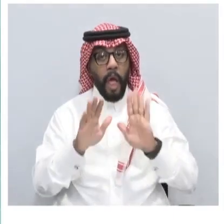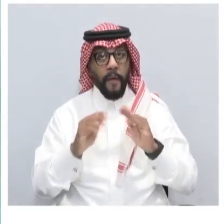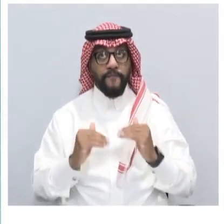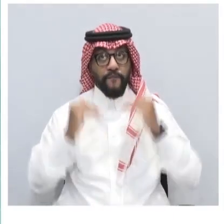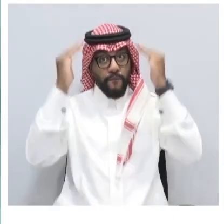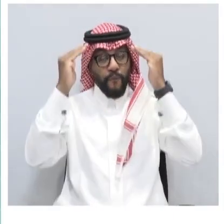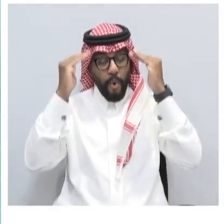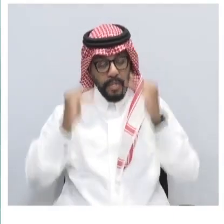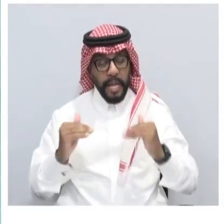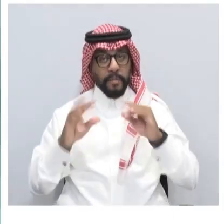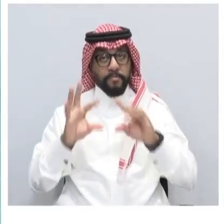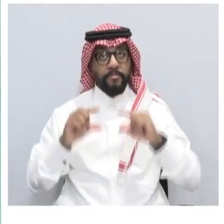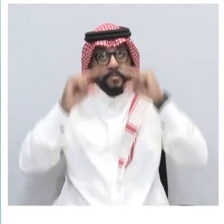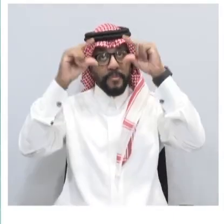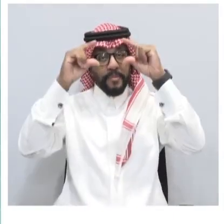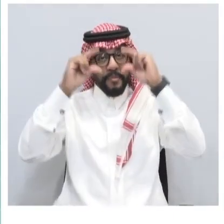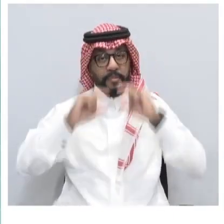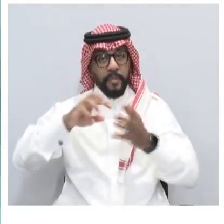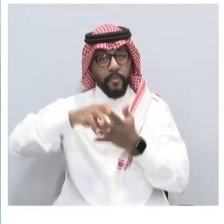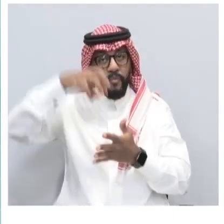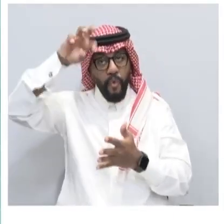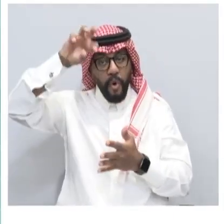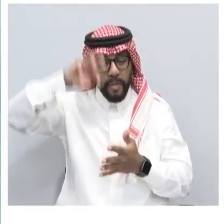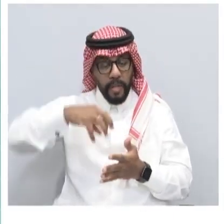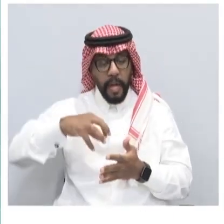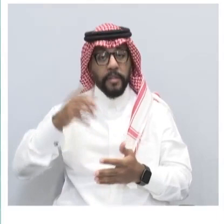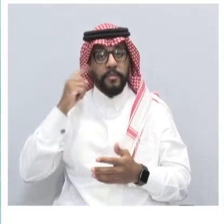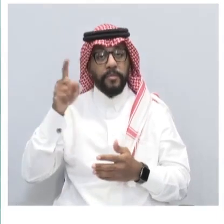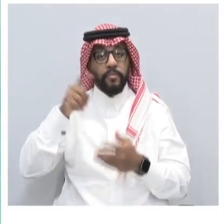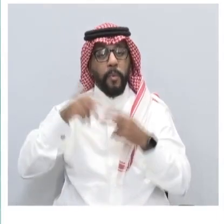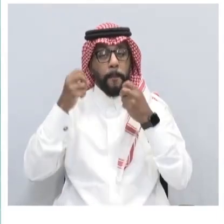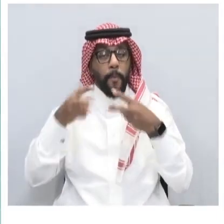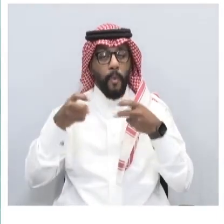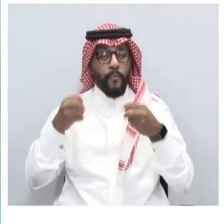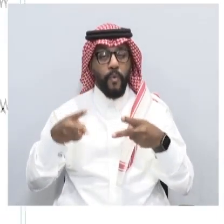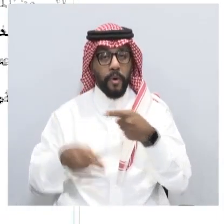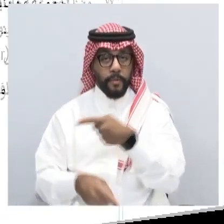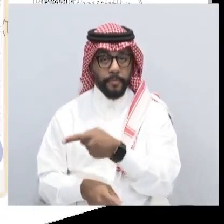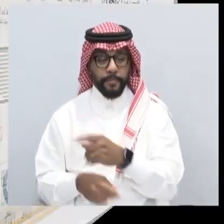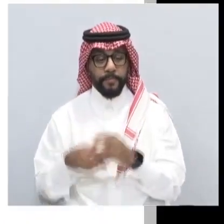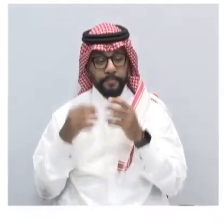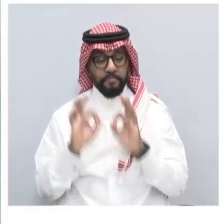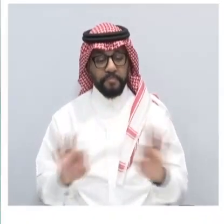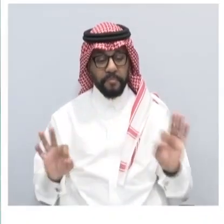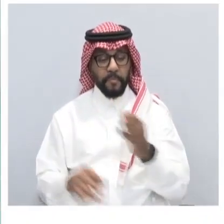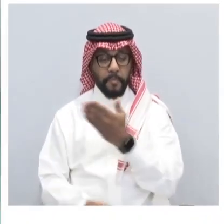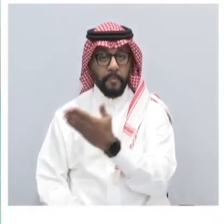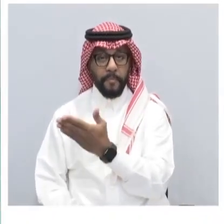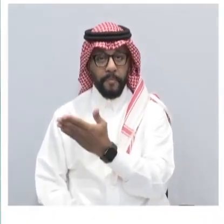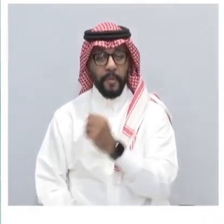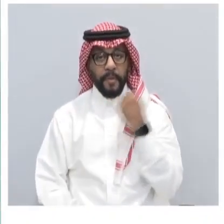السفلي لهذه الفقره ثم اضغط على موافق اوكي لتنفيذ هذه الخطوات